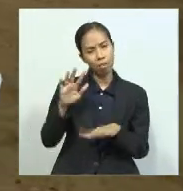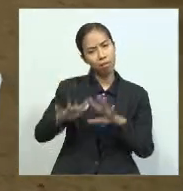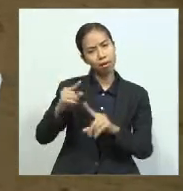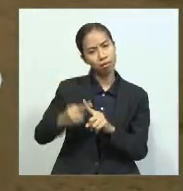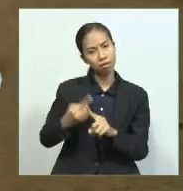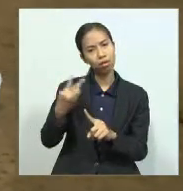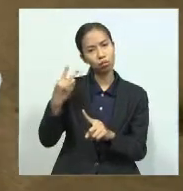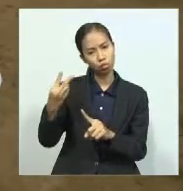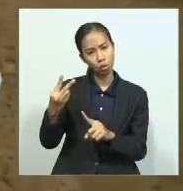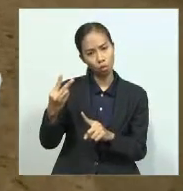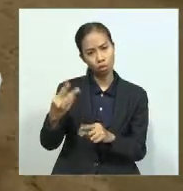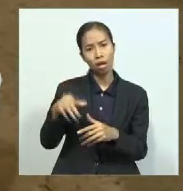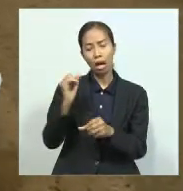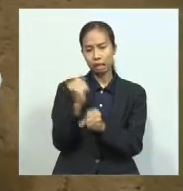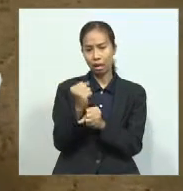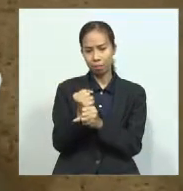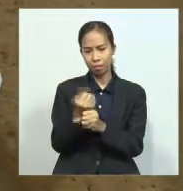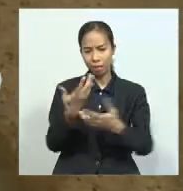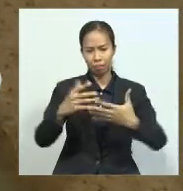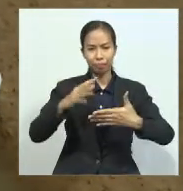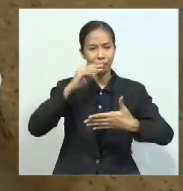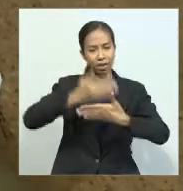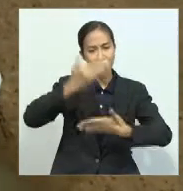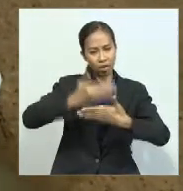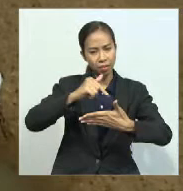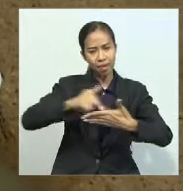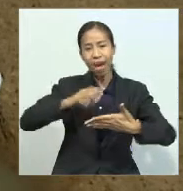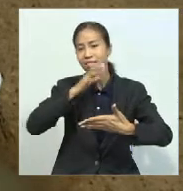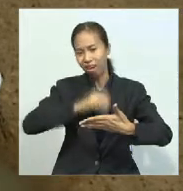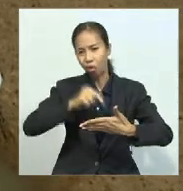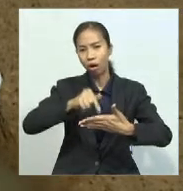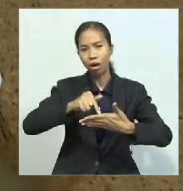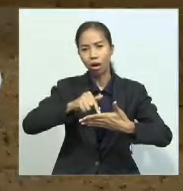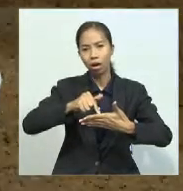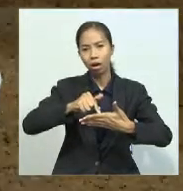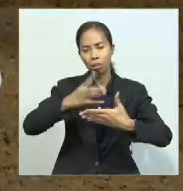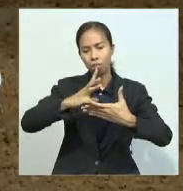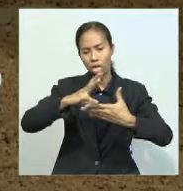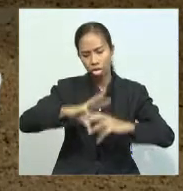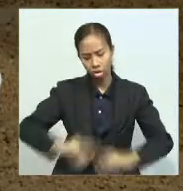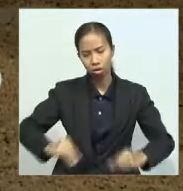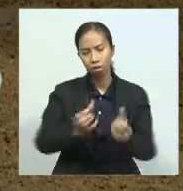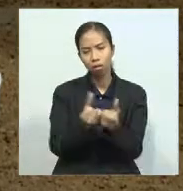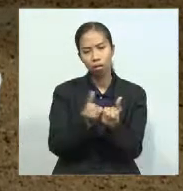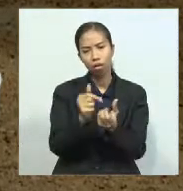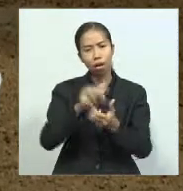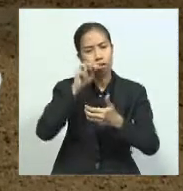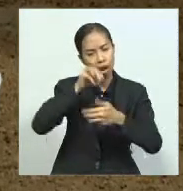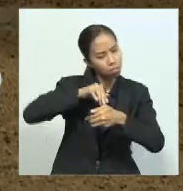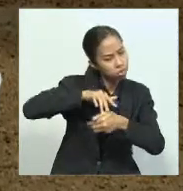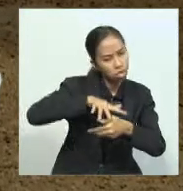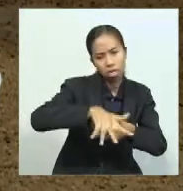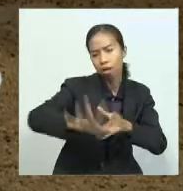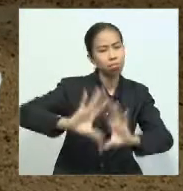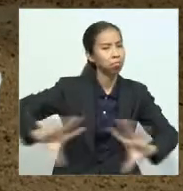พันธ์นะครับแนวฝายของเดิมที่ทำไว้นั้นชำรุดน้ำจึงไหลออกประกอบกับมีการประสานให้โครงการส่งน้ำและบำรุงรักษ